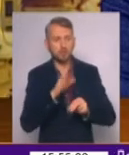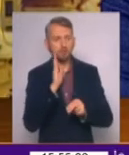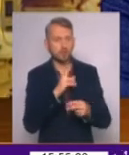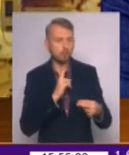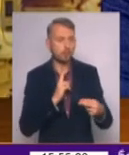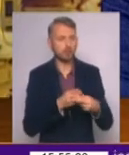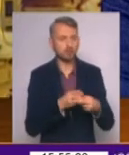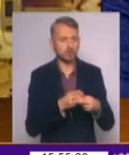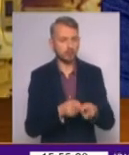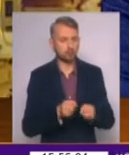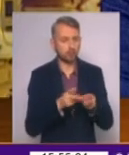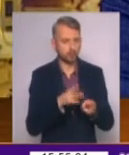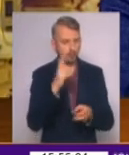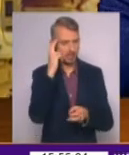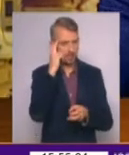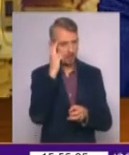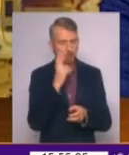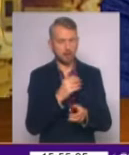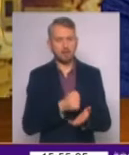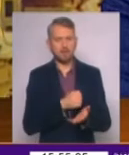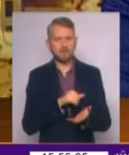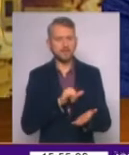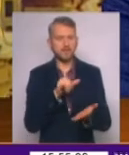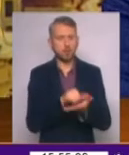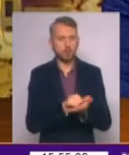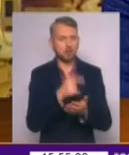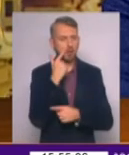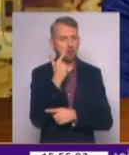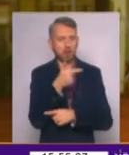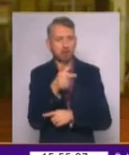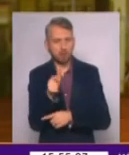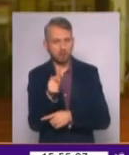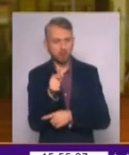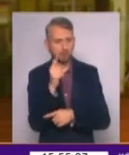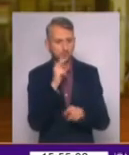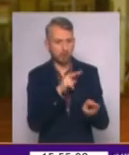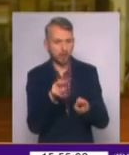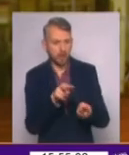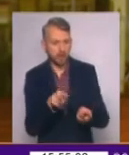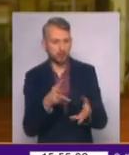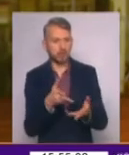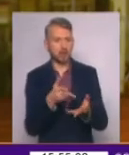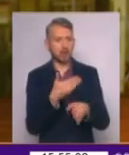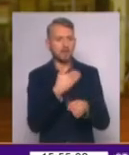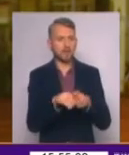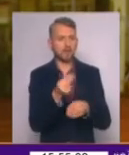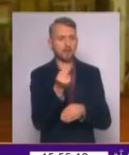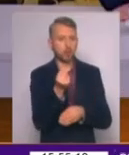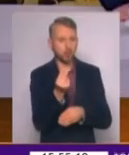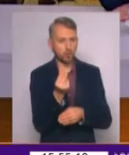попереджати злочини в Києві. Так? Встановлення камер відеоспостереження, виділення